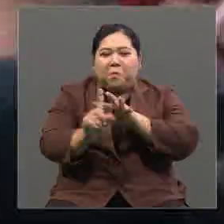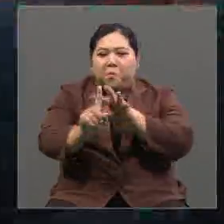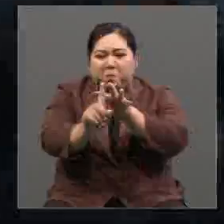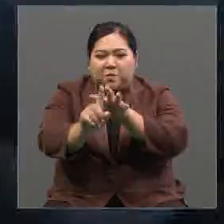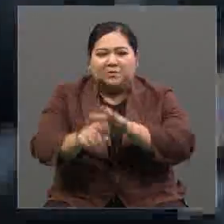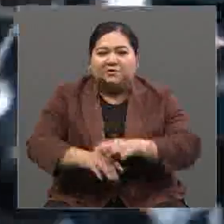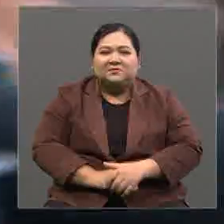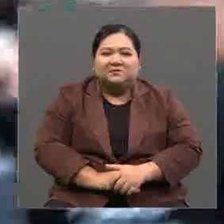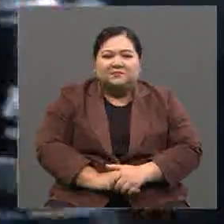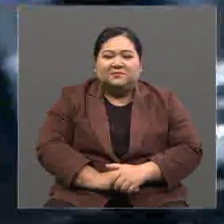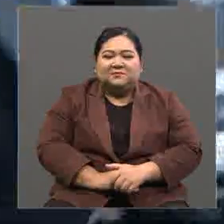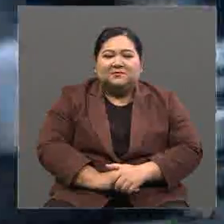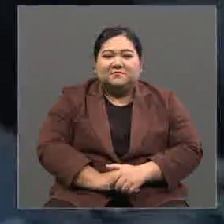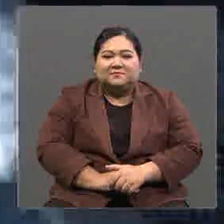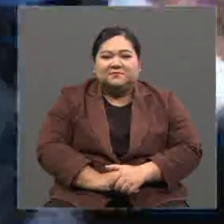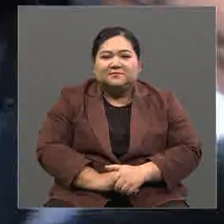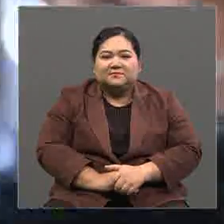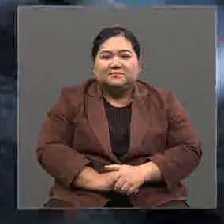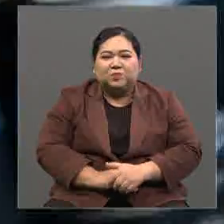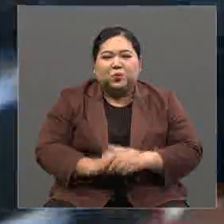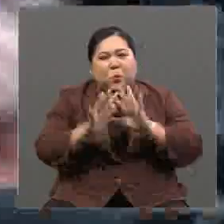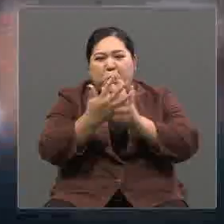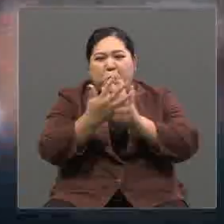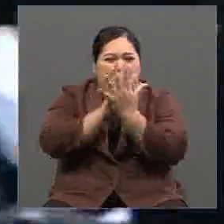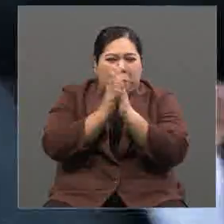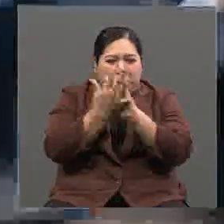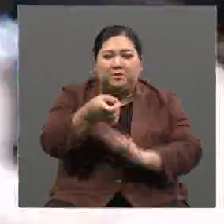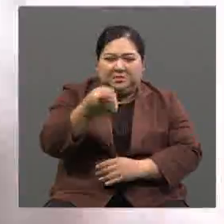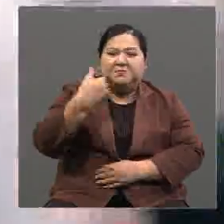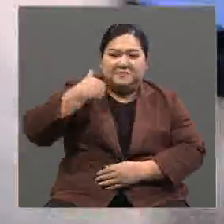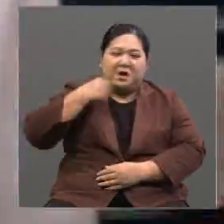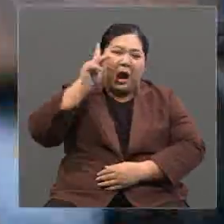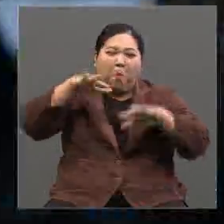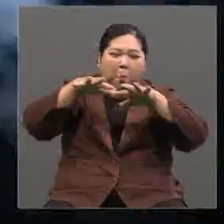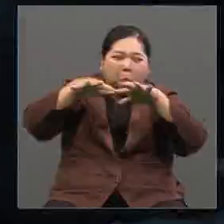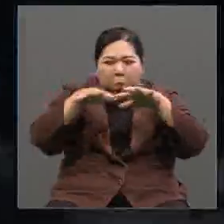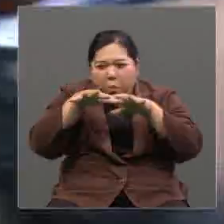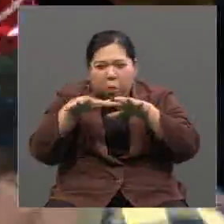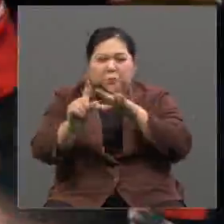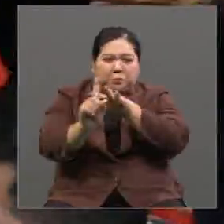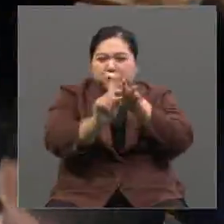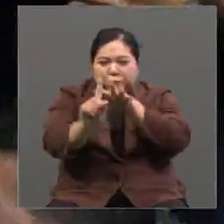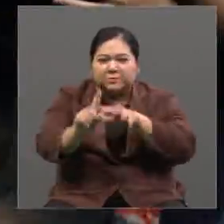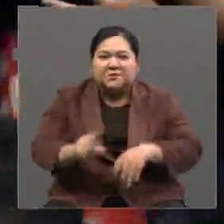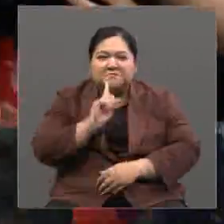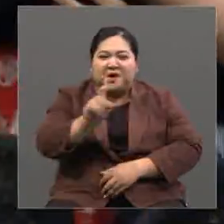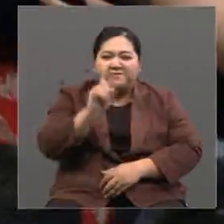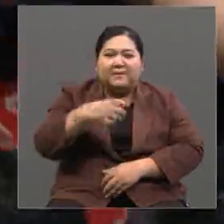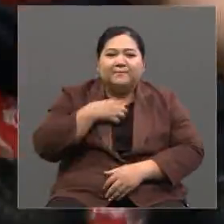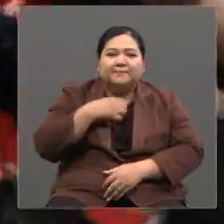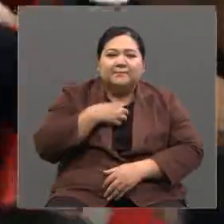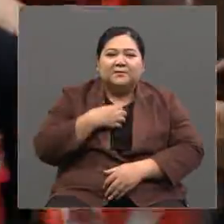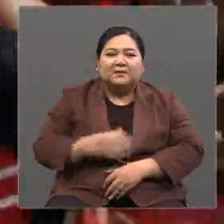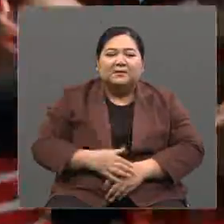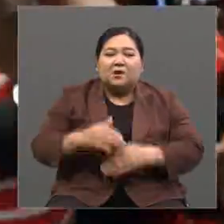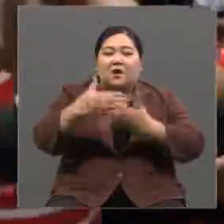เนี่ยนะฮะก็ไปบรรยากาศค่อนข้างชุลมุนเขาบอกอย่างนี้นะเพราะว่าสื่อมวลชนรุมล้อมประชิดตัวสัมภาษณ์ตั้งแต่ออกจาก